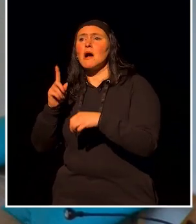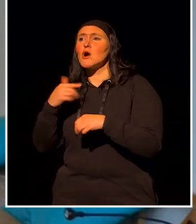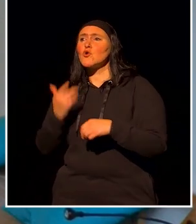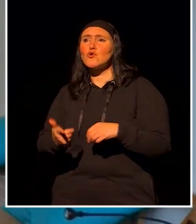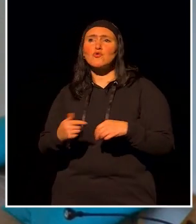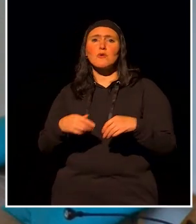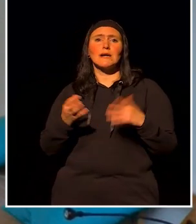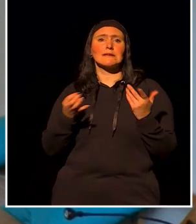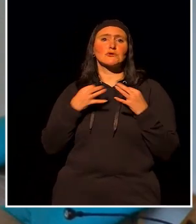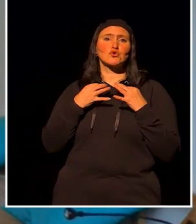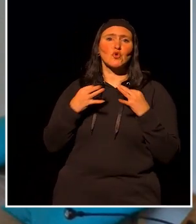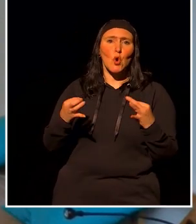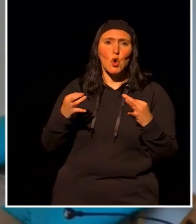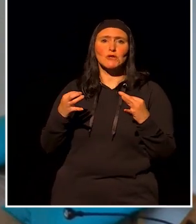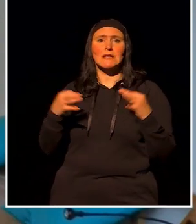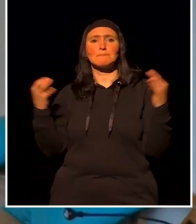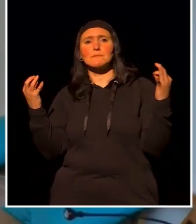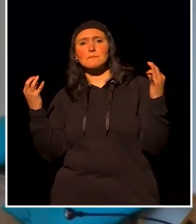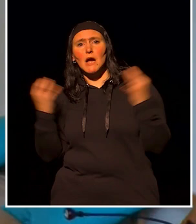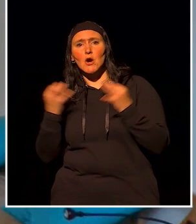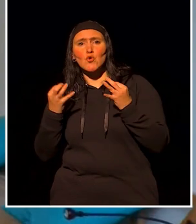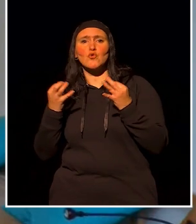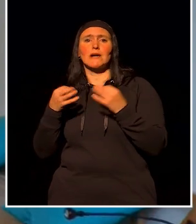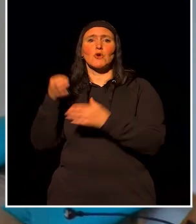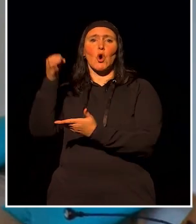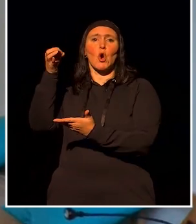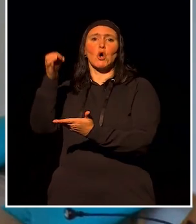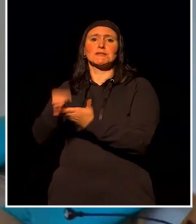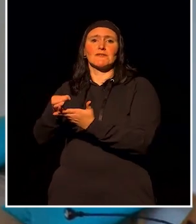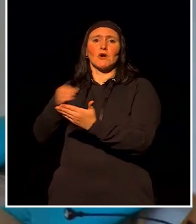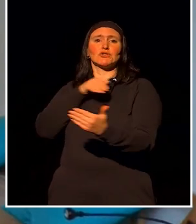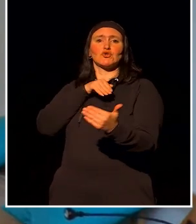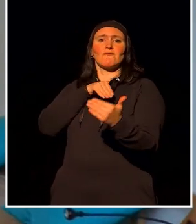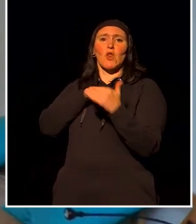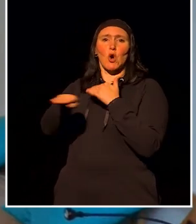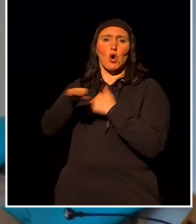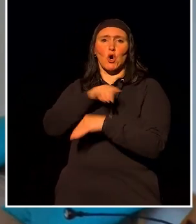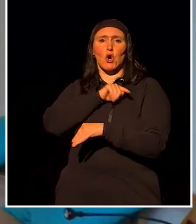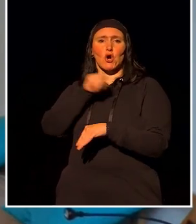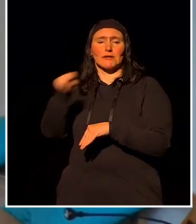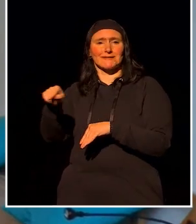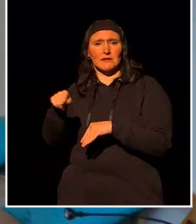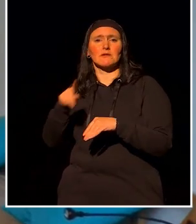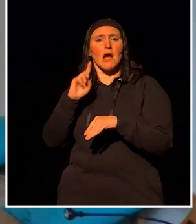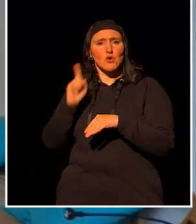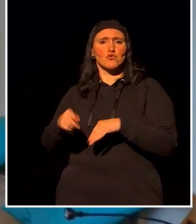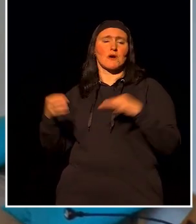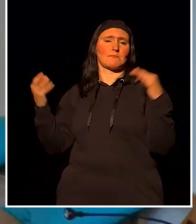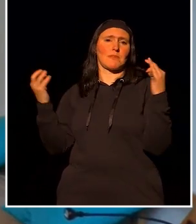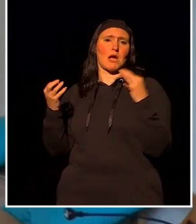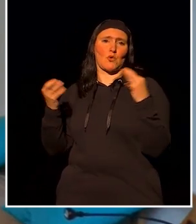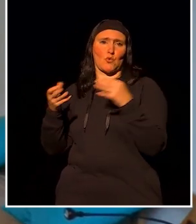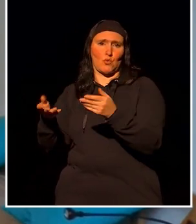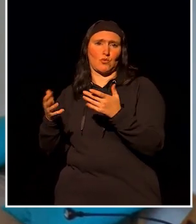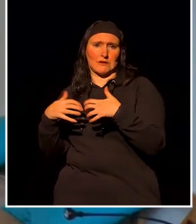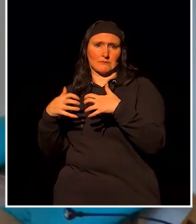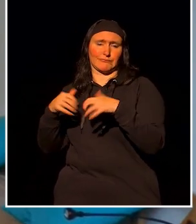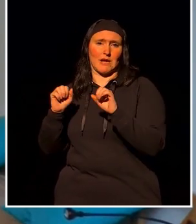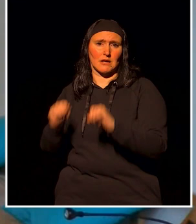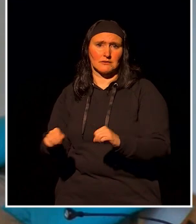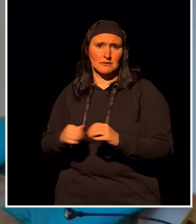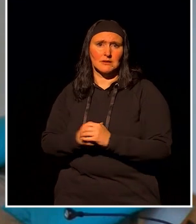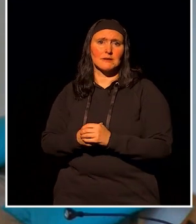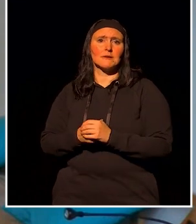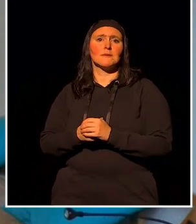etwas wie einen Zufluchtsort zu schaffen und zu finden. Und diese Kombination aus etwas, was auch mit Geschichte